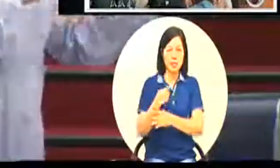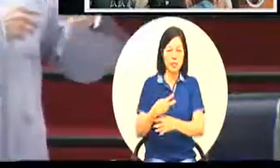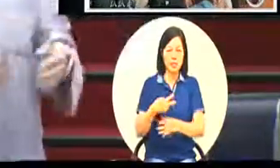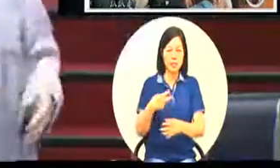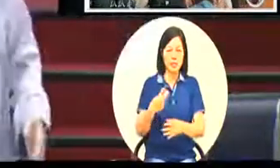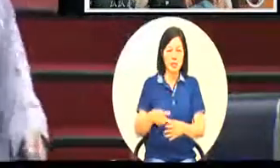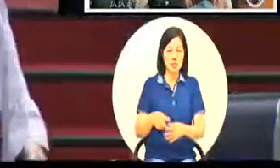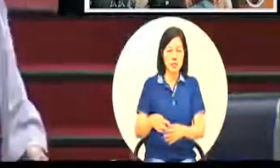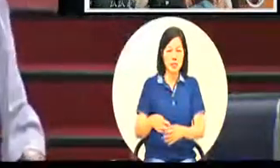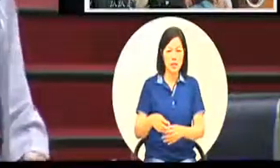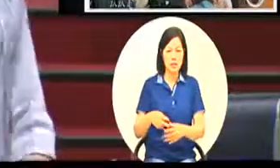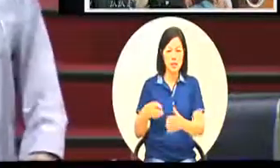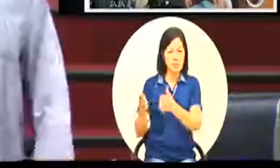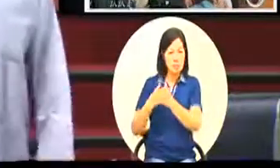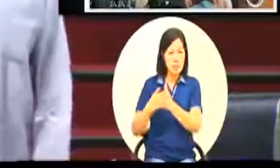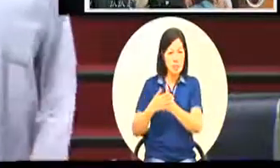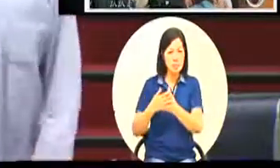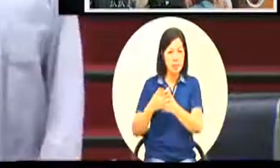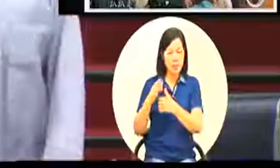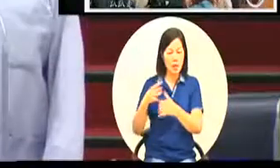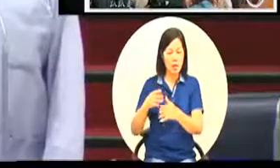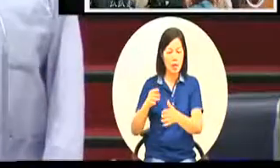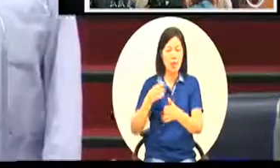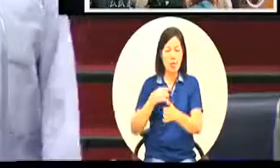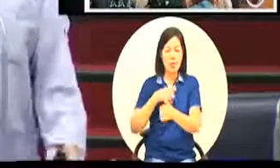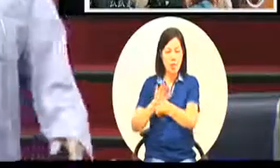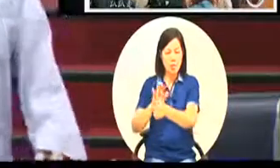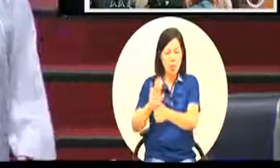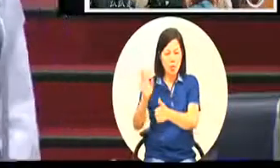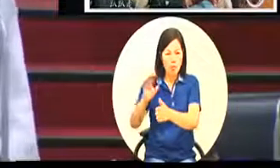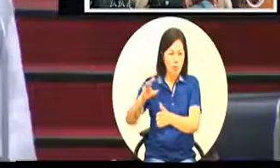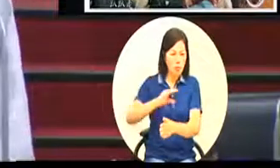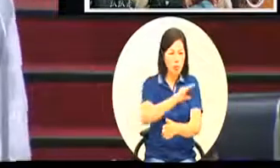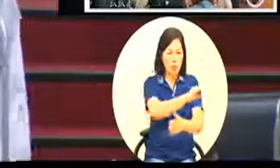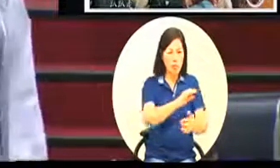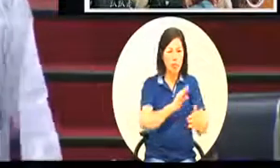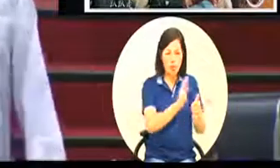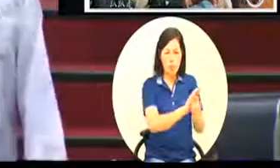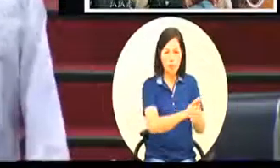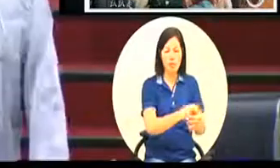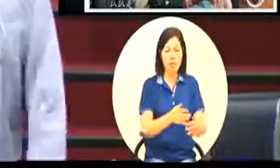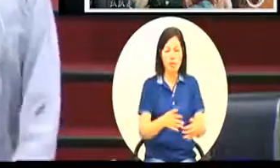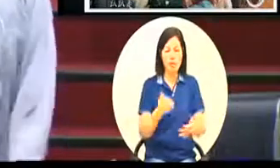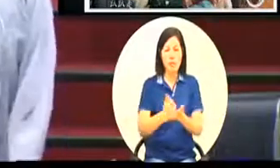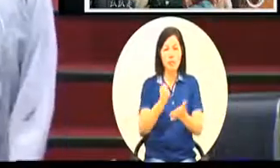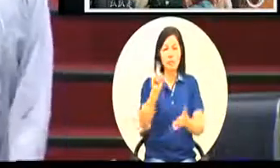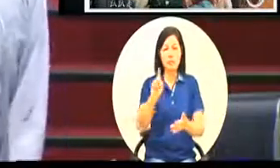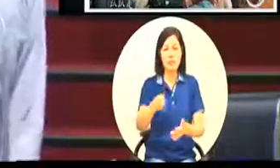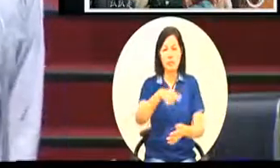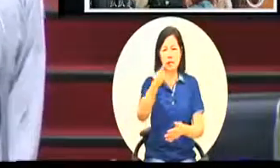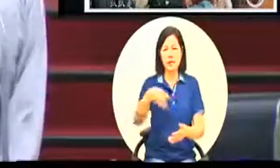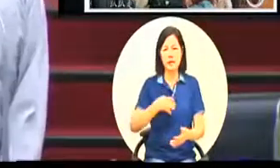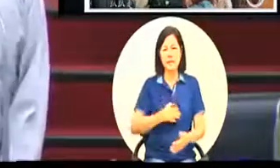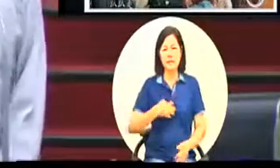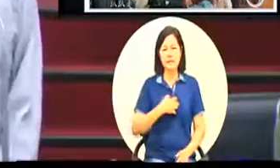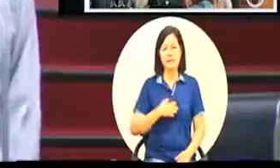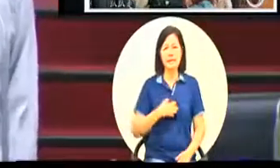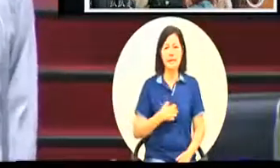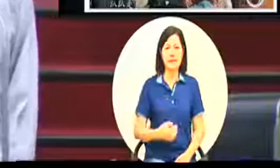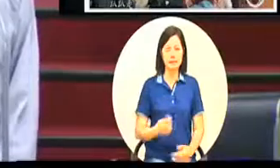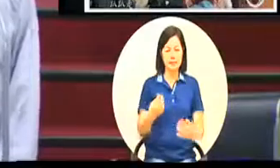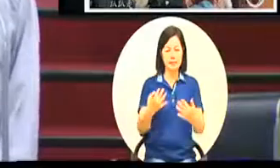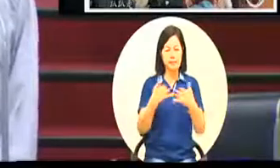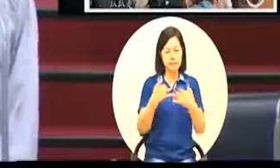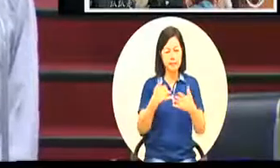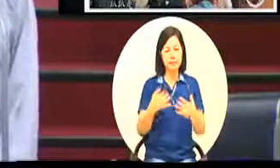东部呢。我做过路财神呢。啊，所得到的是啥？今人去地方怨叹。我相信各界某人对